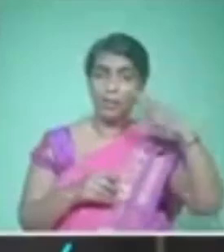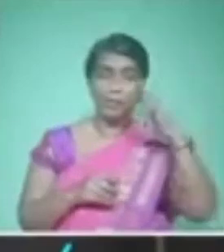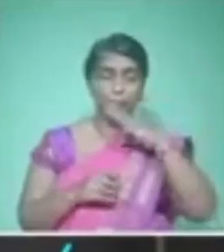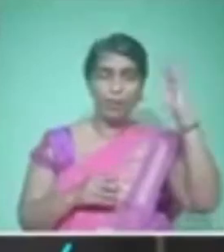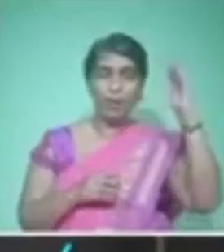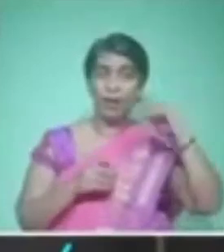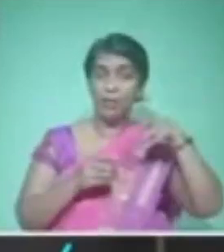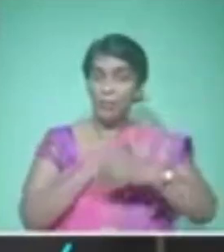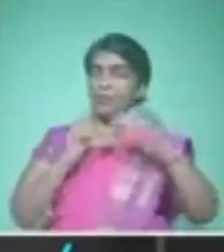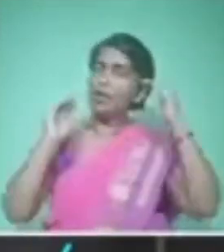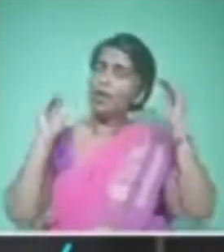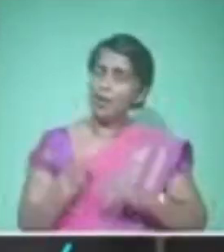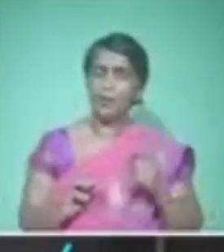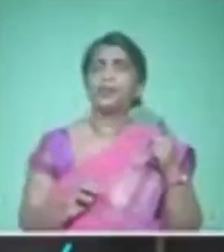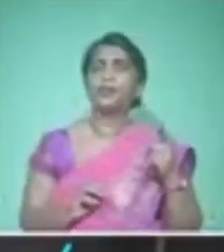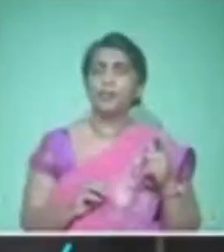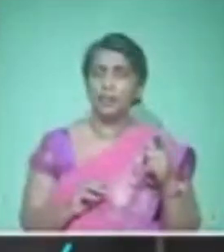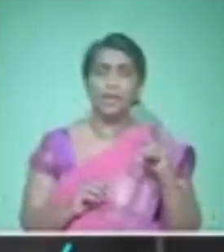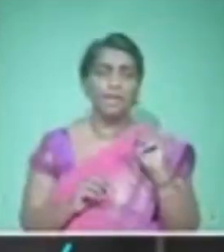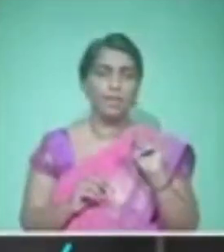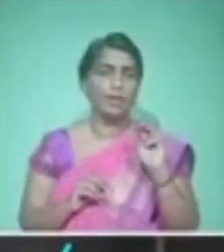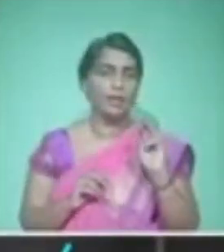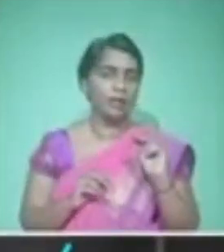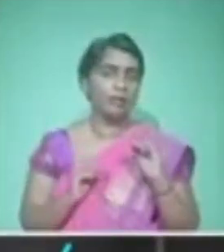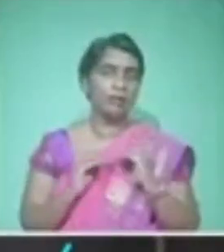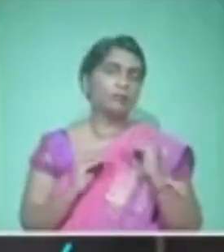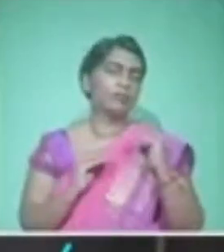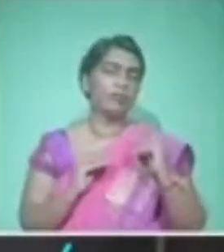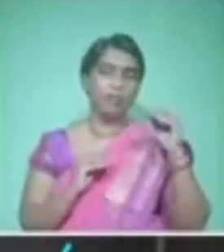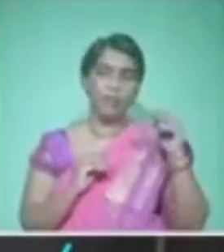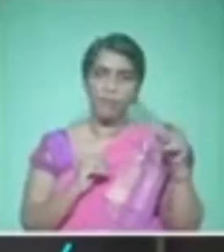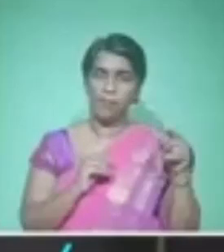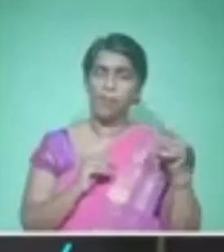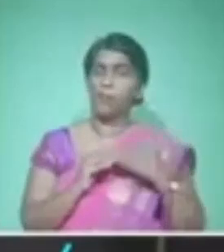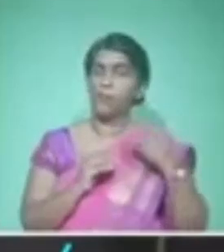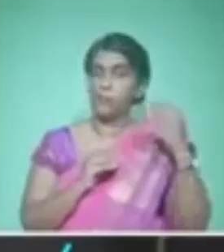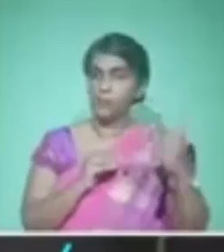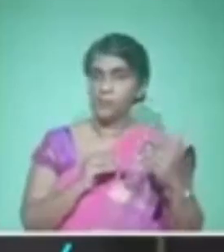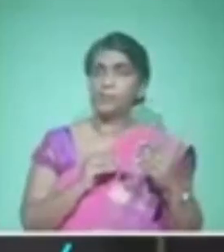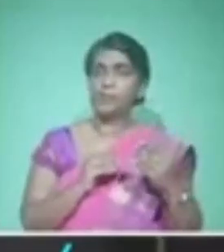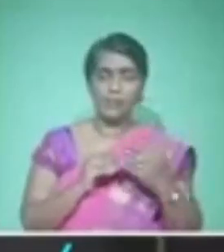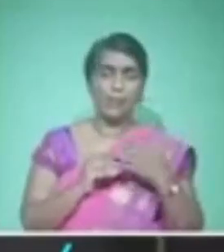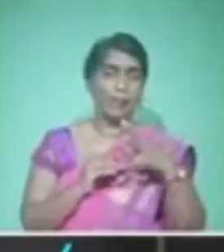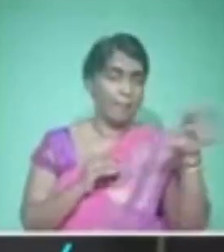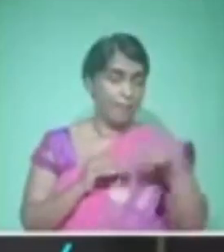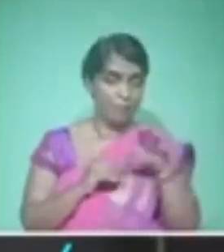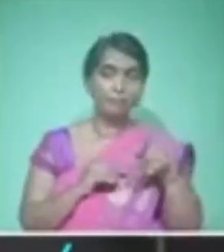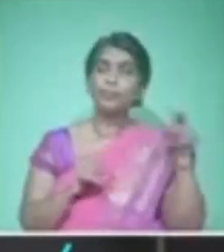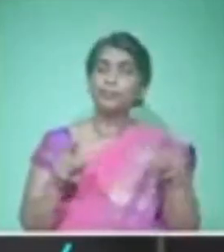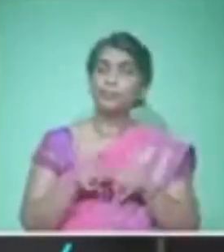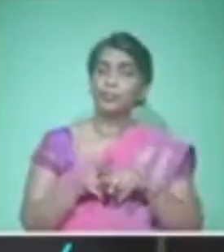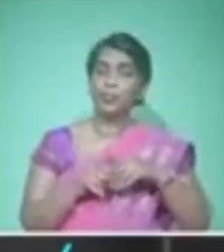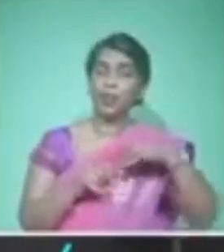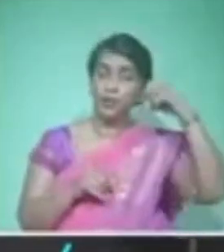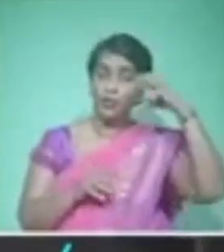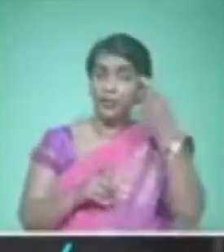අඩුයි ඊට පස්සේ රුපියල් 20-30 තමයි එන්නේ ඊළඟට තර්මල් එක පාවිච්චි කරනවා නම් ඉතින් විදුලිය